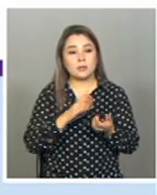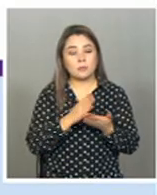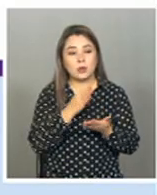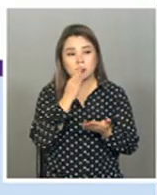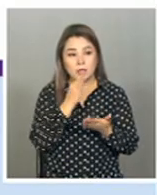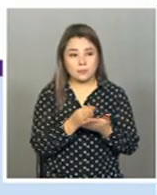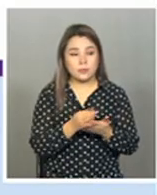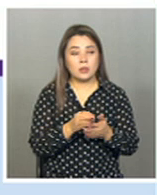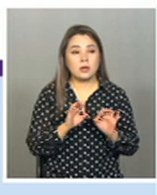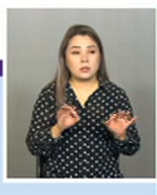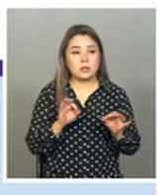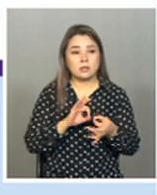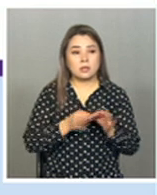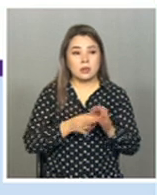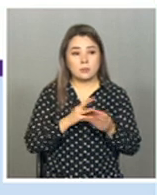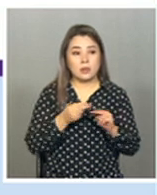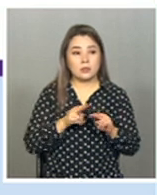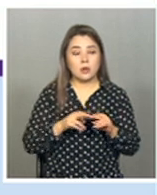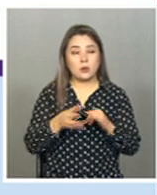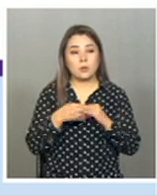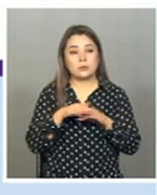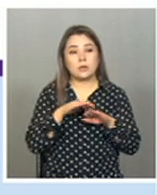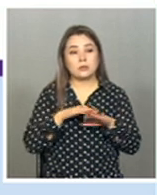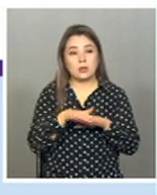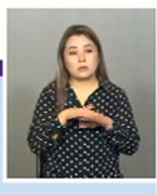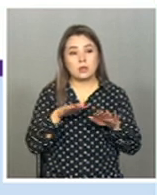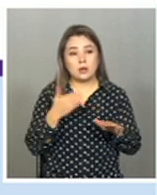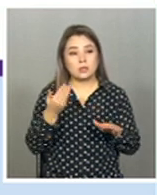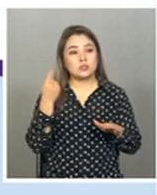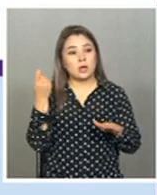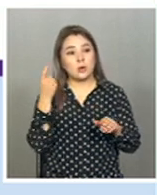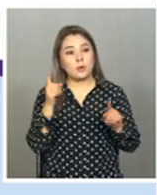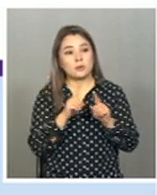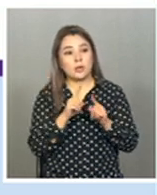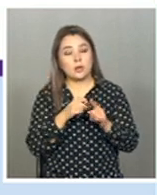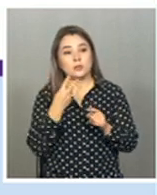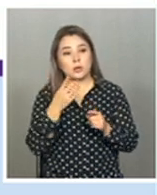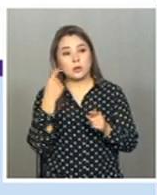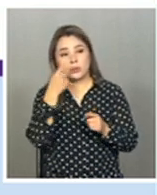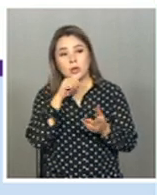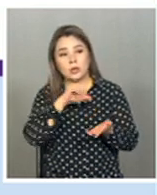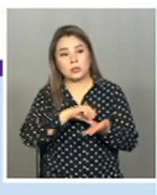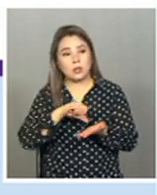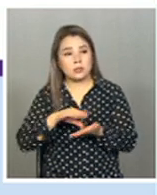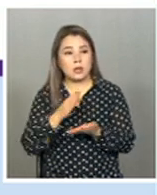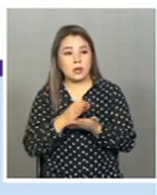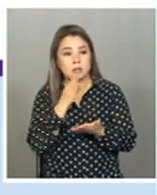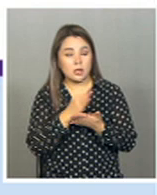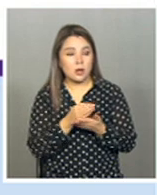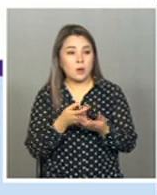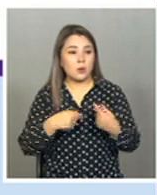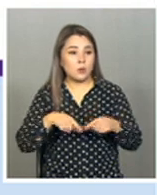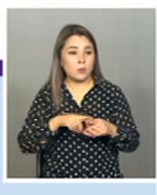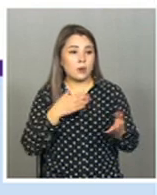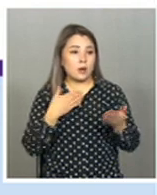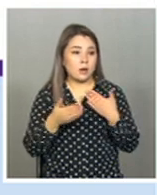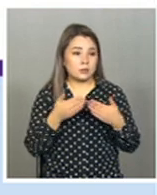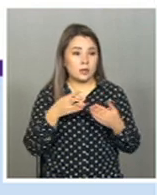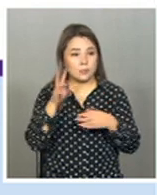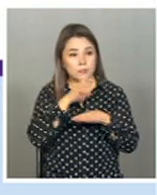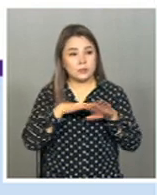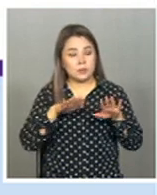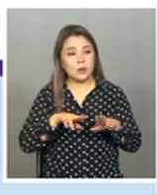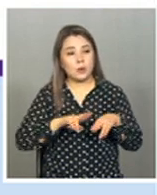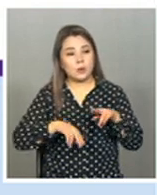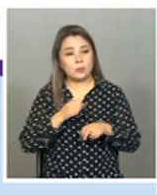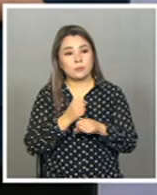Атап айтатын болсақ, бұл өңірде шаруашылық өмірдің біркелкі түрінің болуы, қоғамдық қатынастар мен мемлекеттік құрылымның